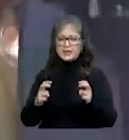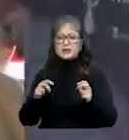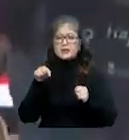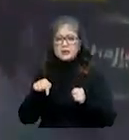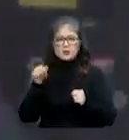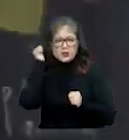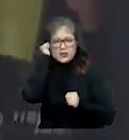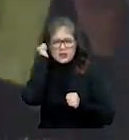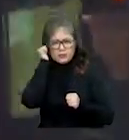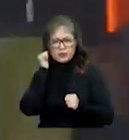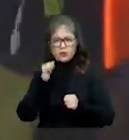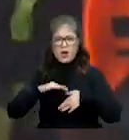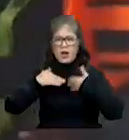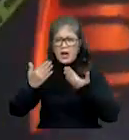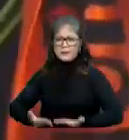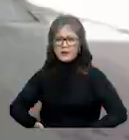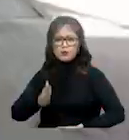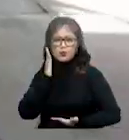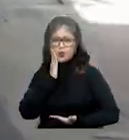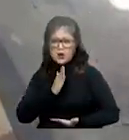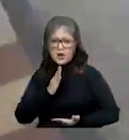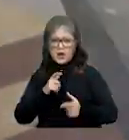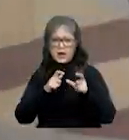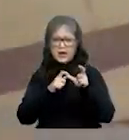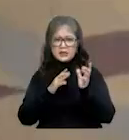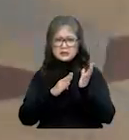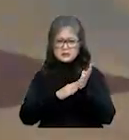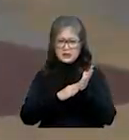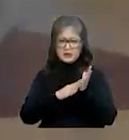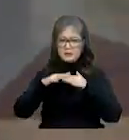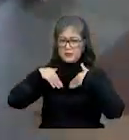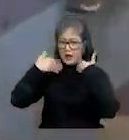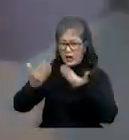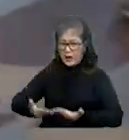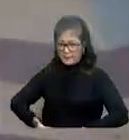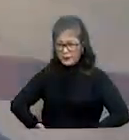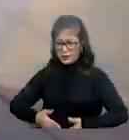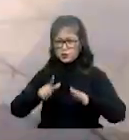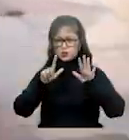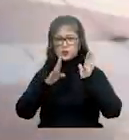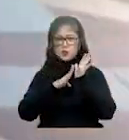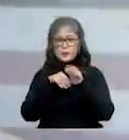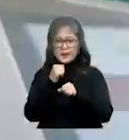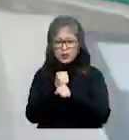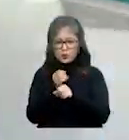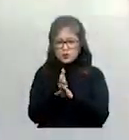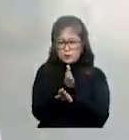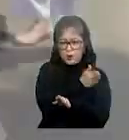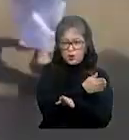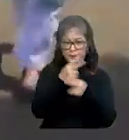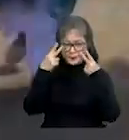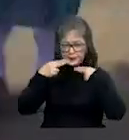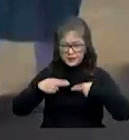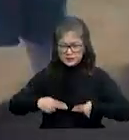yang tengah hamil muda. SM diketahui hamil dengan usia kandungan 7 minggu setelah diperiksa oleh tim dokter Kantor Kesehatan Pelabuhan